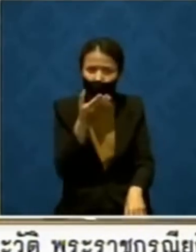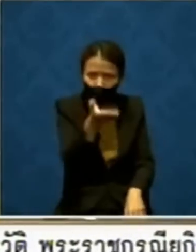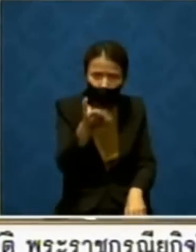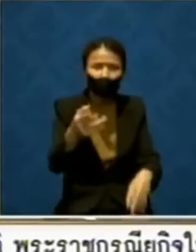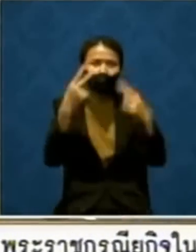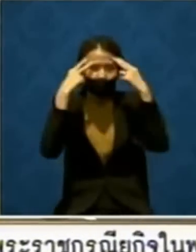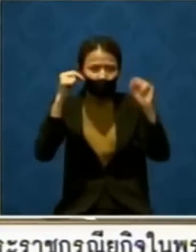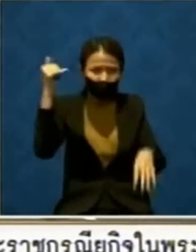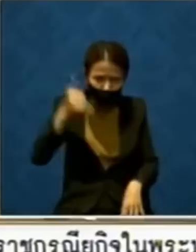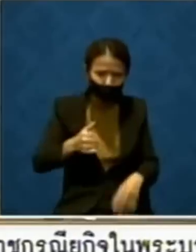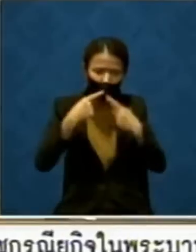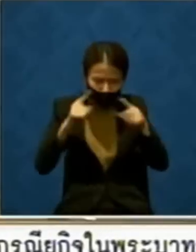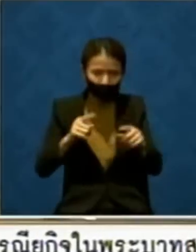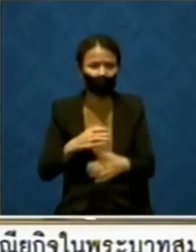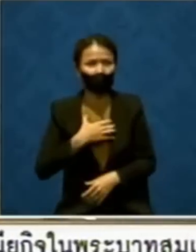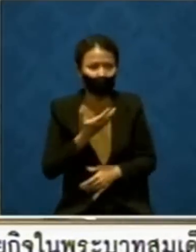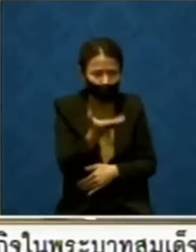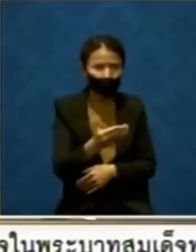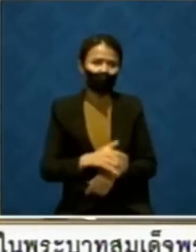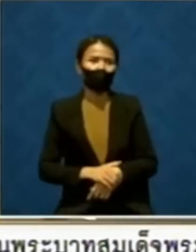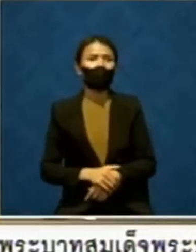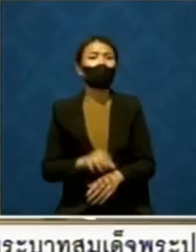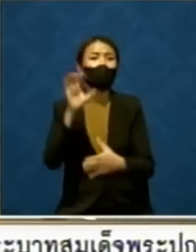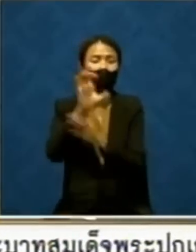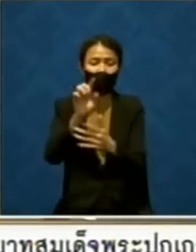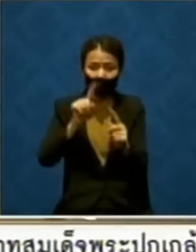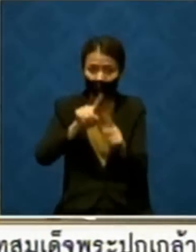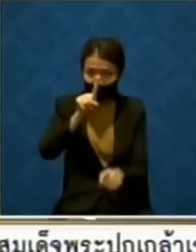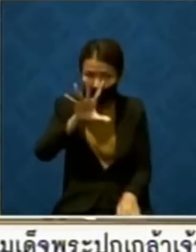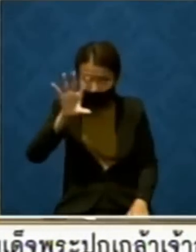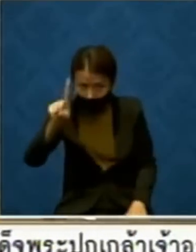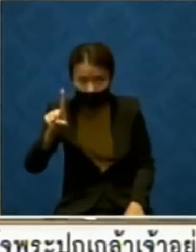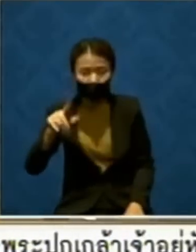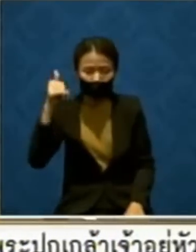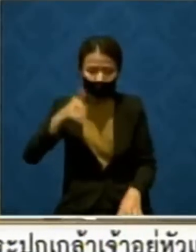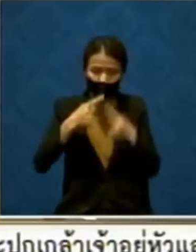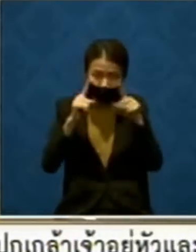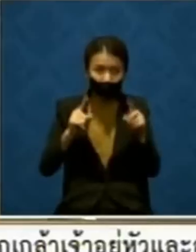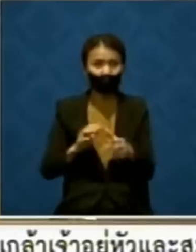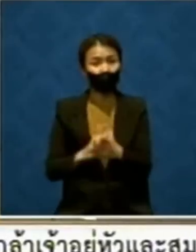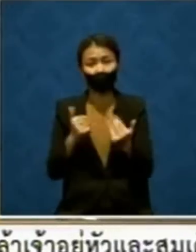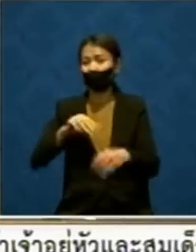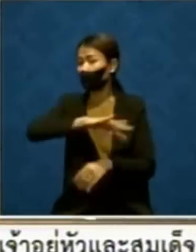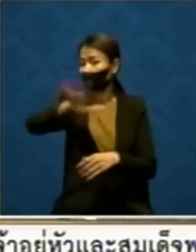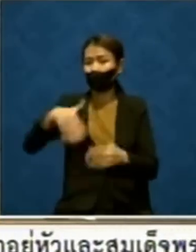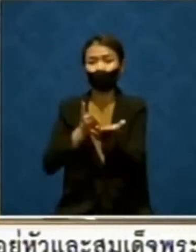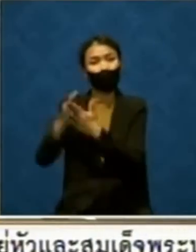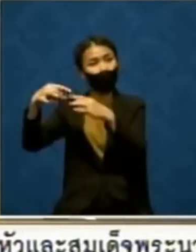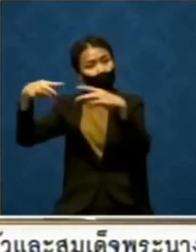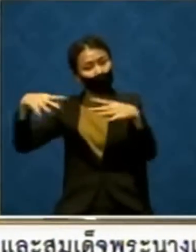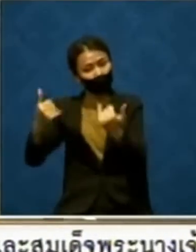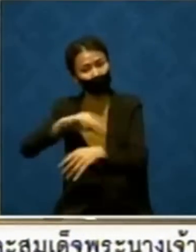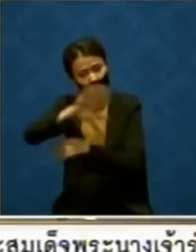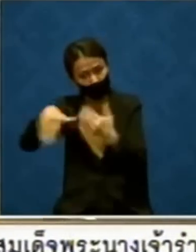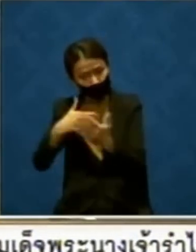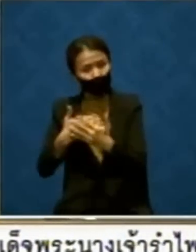ระทานครัว่าให้ทันนายรัมัตีทำตามขอมาครับข้อ 151 แล้วกมาตอบกระทูของประชาชนพวกเราพกฝ่ายค้านยิดีที่จะ